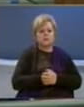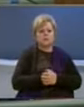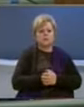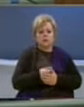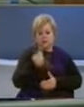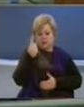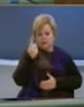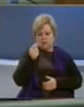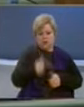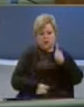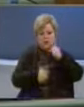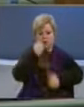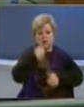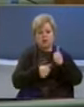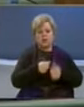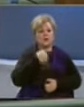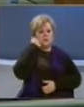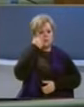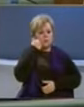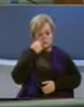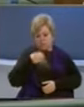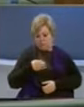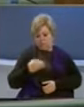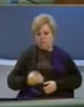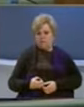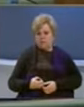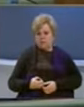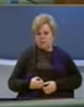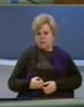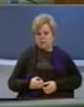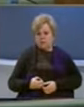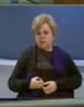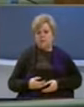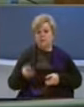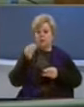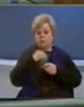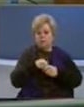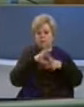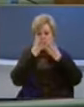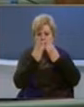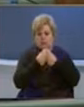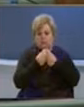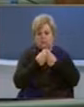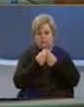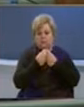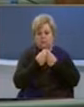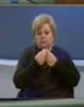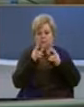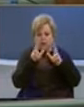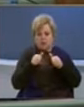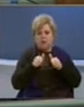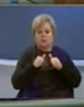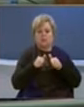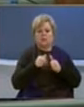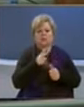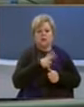një kandidat i komunitetit egjiptian të jetë profesional, të plotësoj gjitha kushtet primare, kushtet kriteret